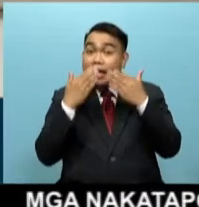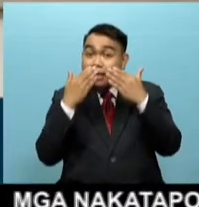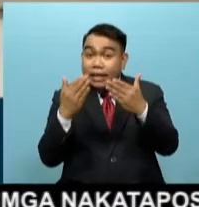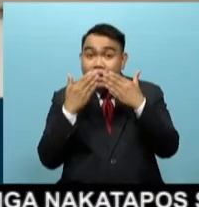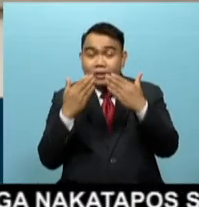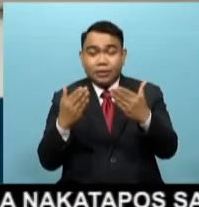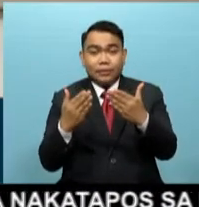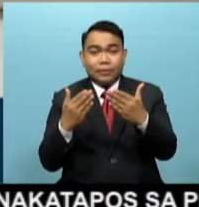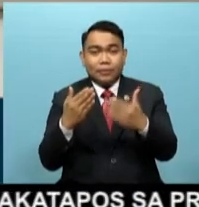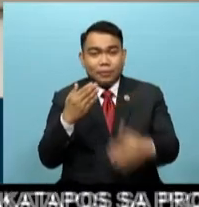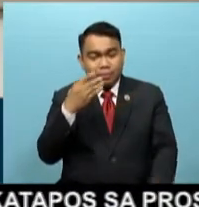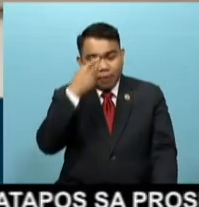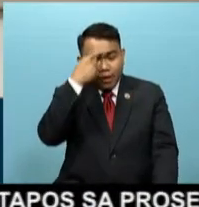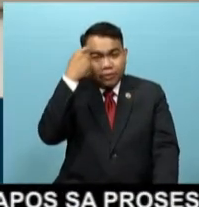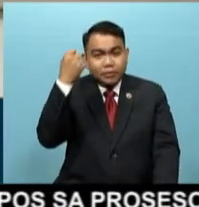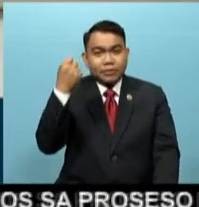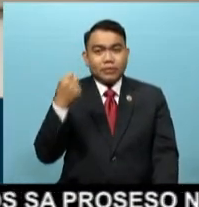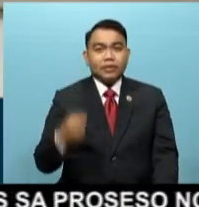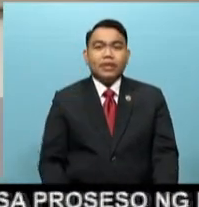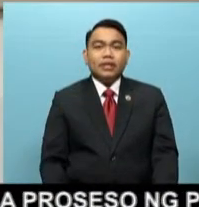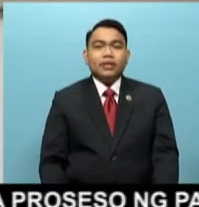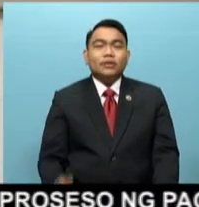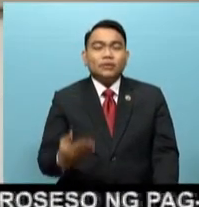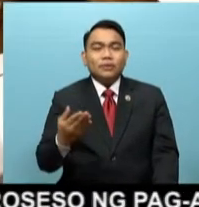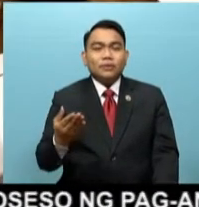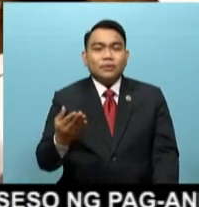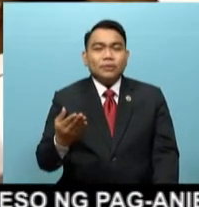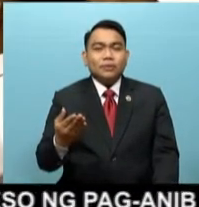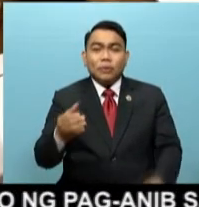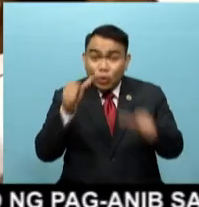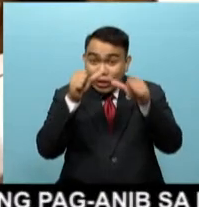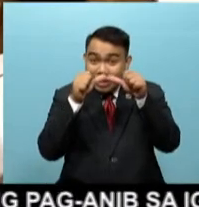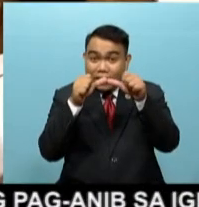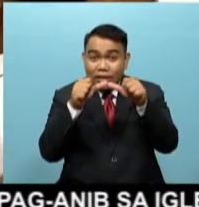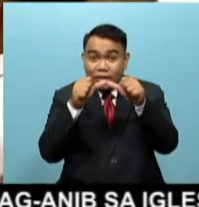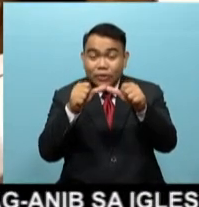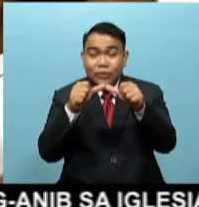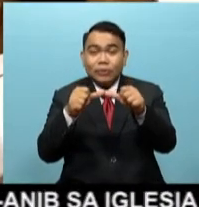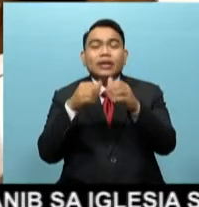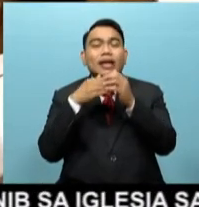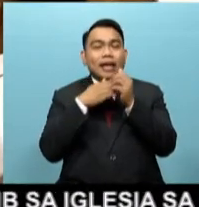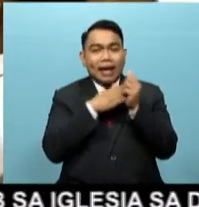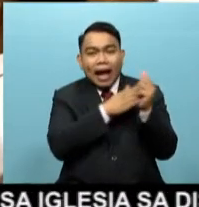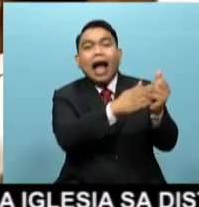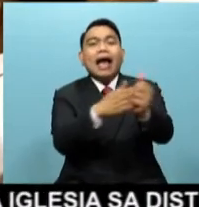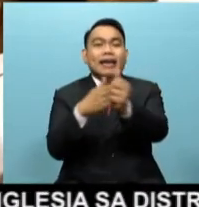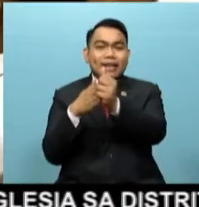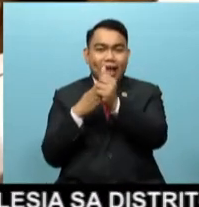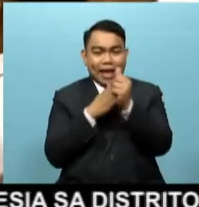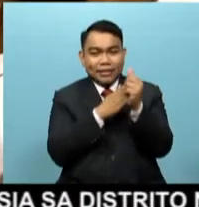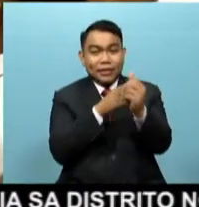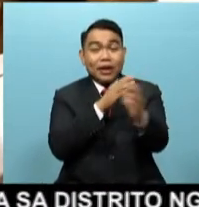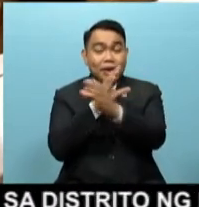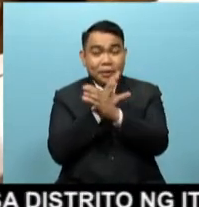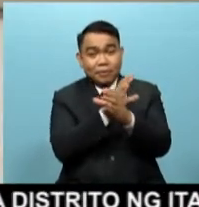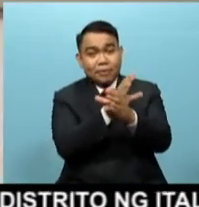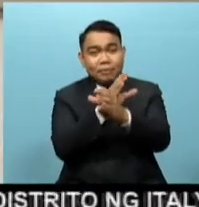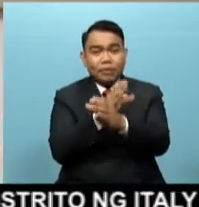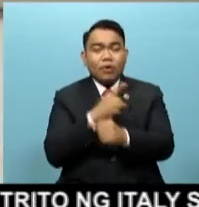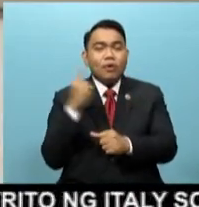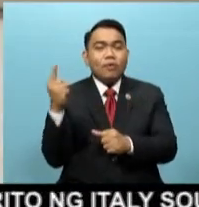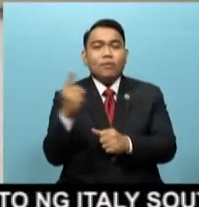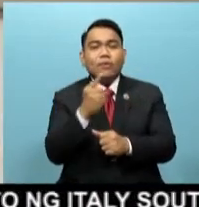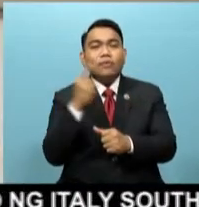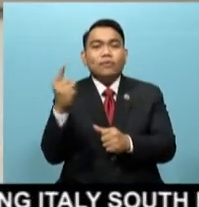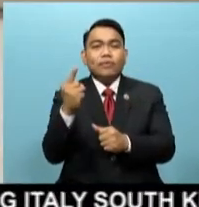po sapagkat hindi ka po nagsasawa na gabayan at bantayan po ang bawat isa sa amin. Lagi po akong magpapasako po